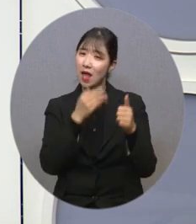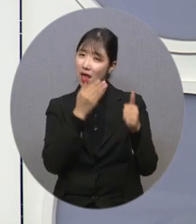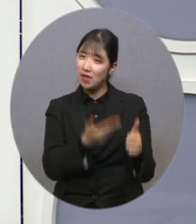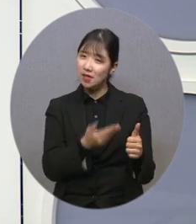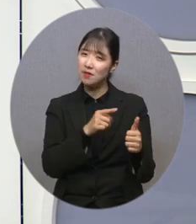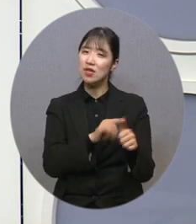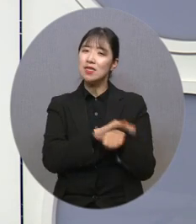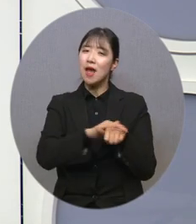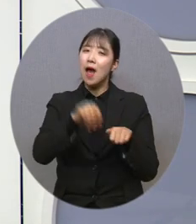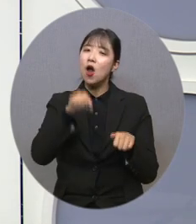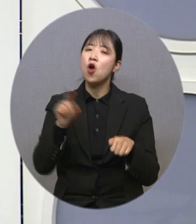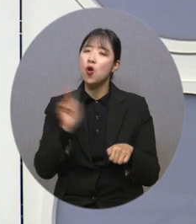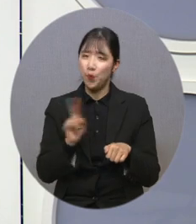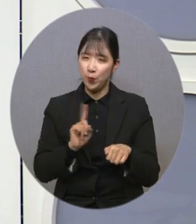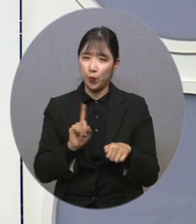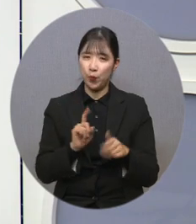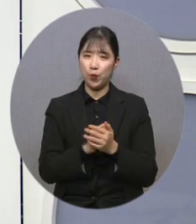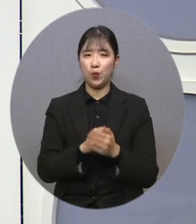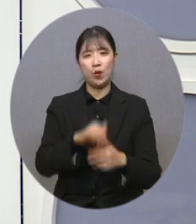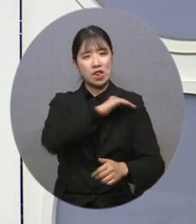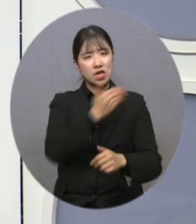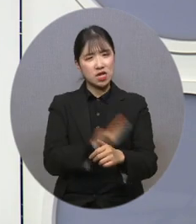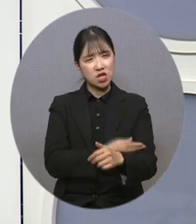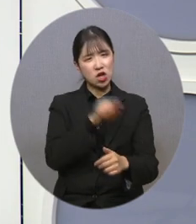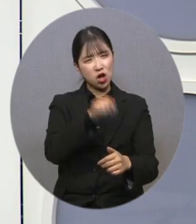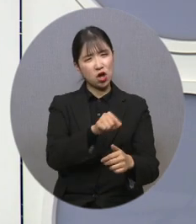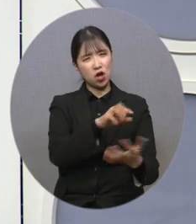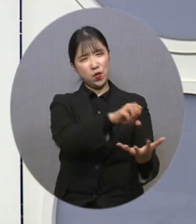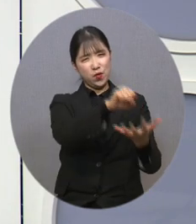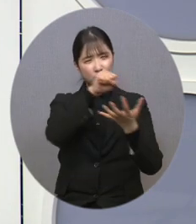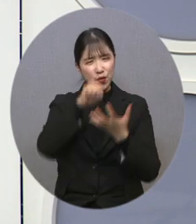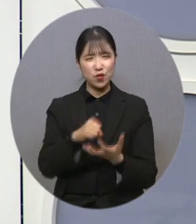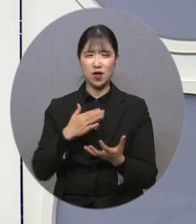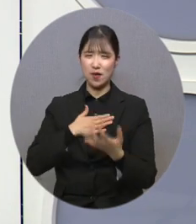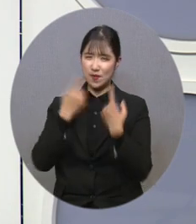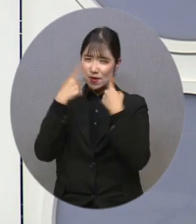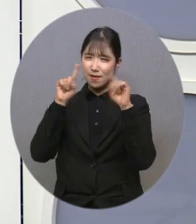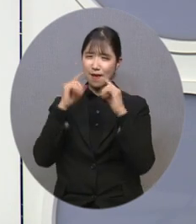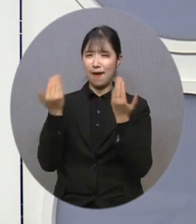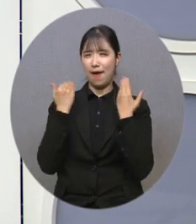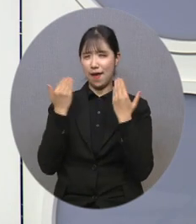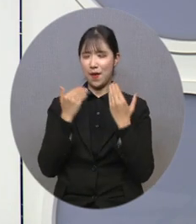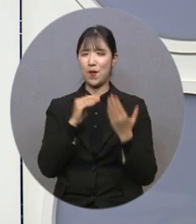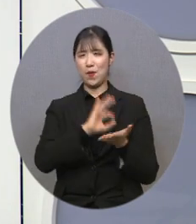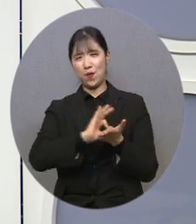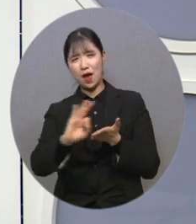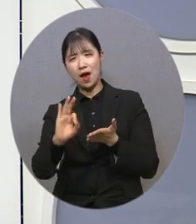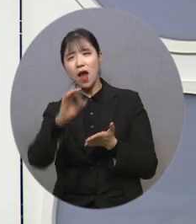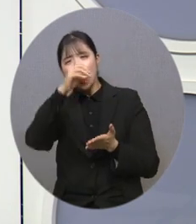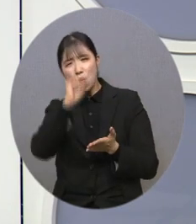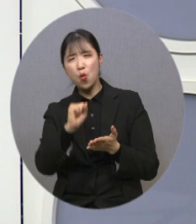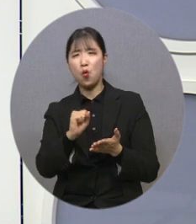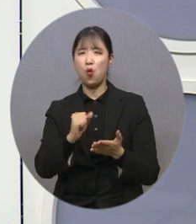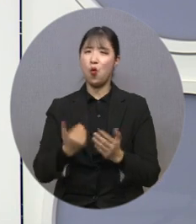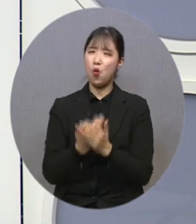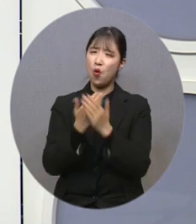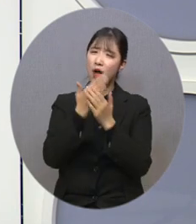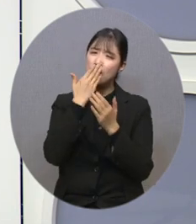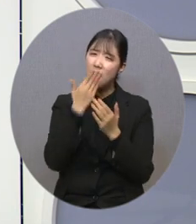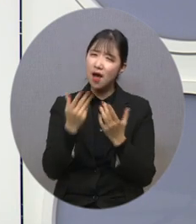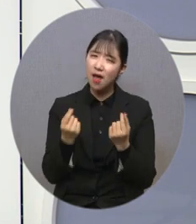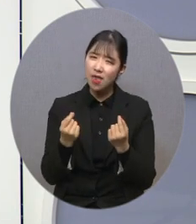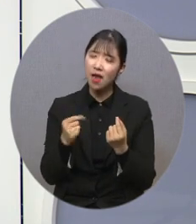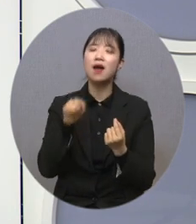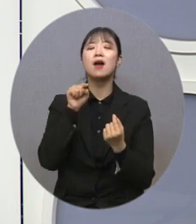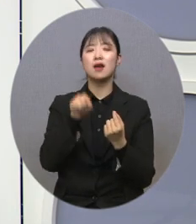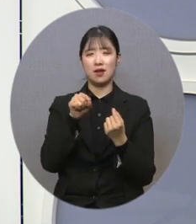잘할 수 있을까, 어떤 능력을 우리 대학에서 어떤 잠재력을 우리 대학에서 활용하면은 시너지 효과가 날까 이런